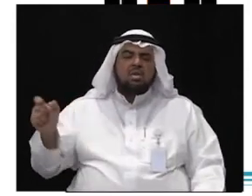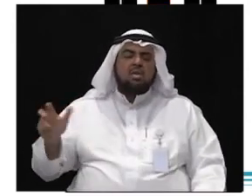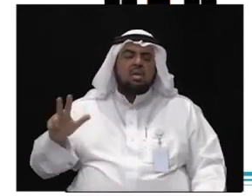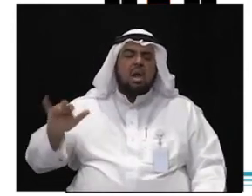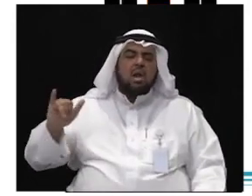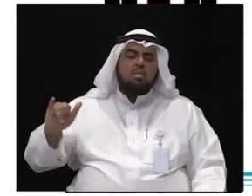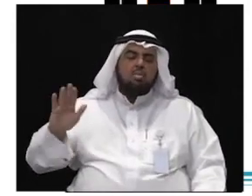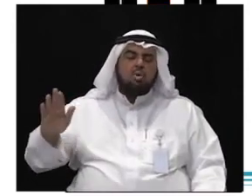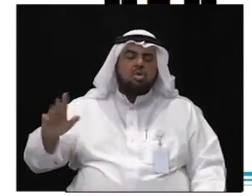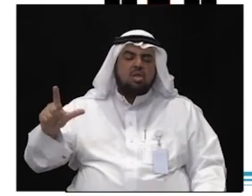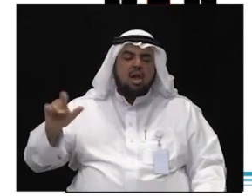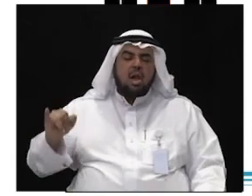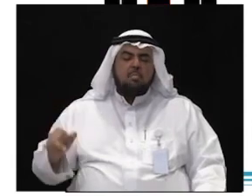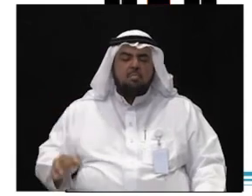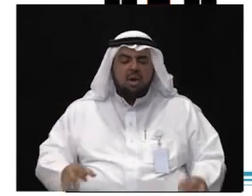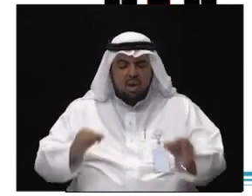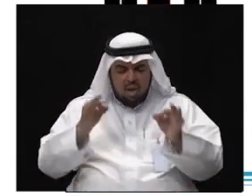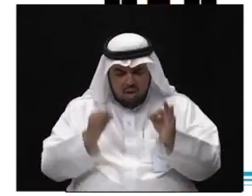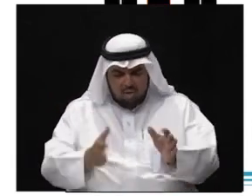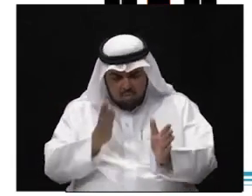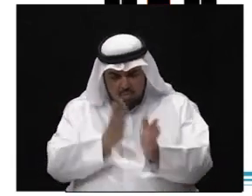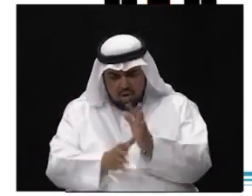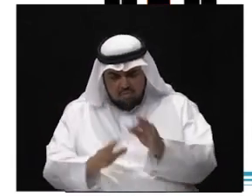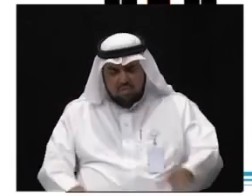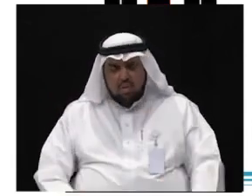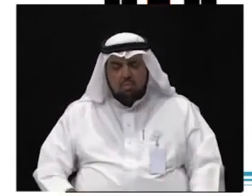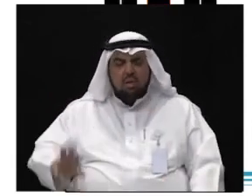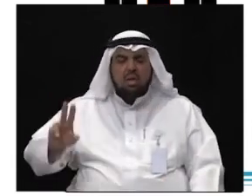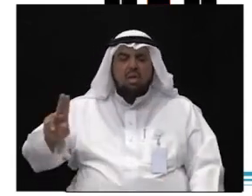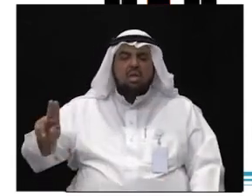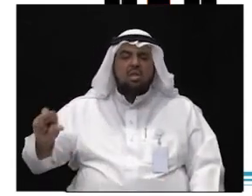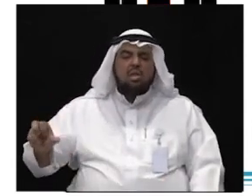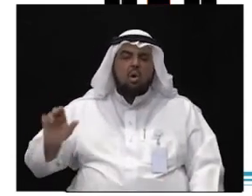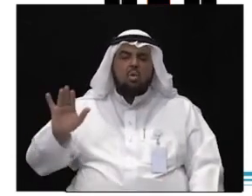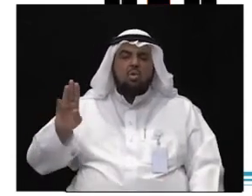توثيق للأدعية التي وردت في التطبيق.